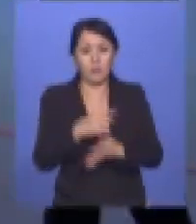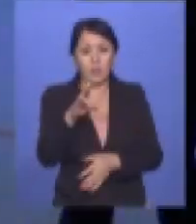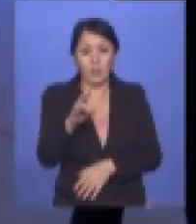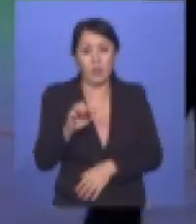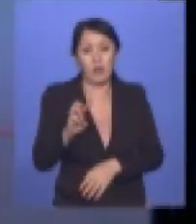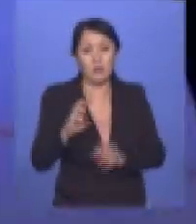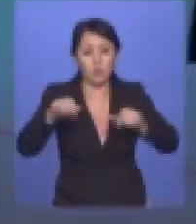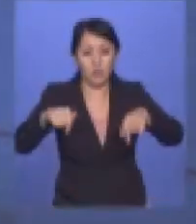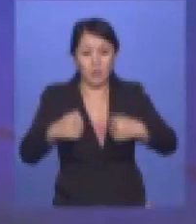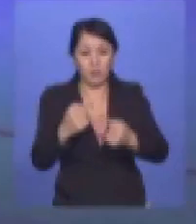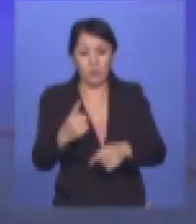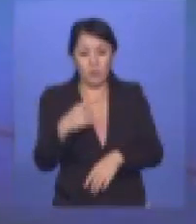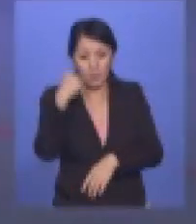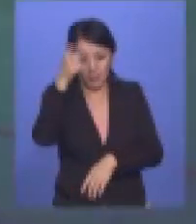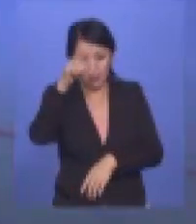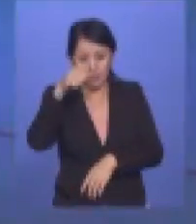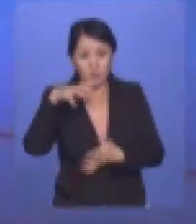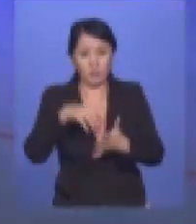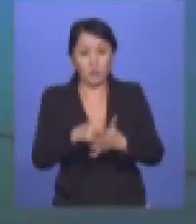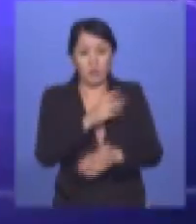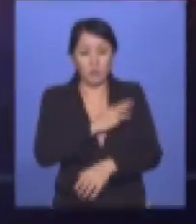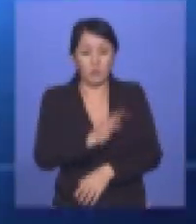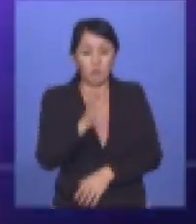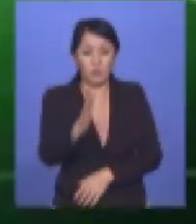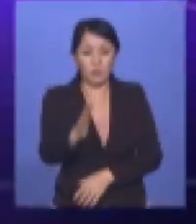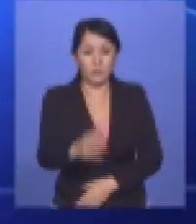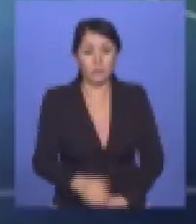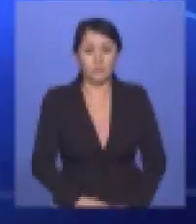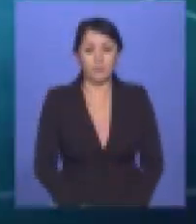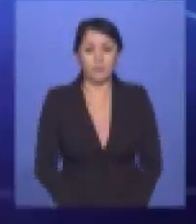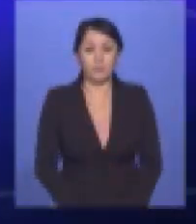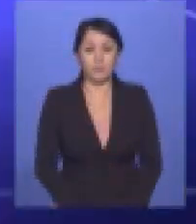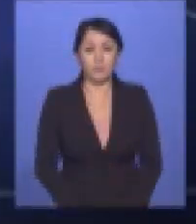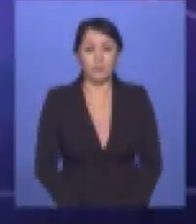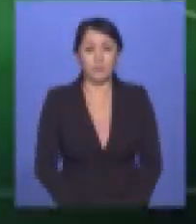орталығының бір жылдық жалға алу құнын өтеуге жұмсалатын болады. Ұлан Ыдырыс, жаңалықтар қызметі.